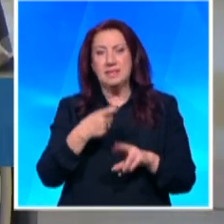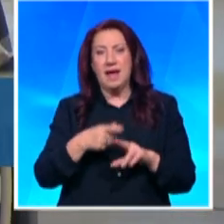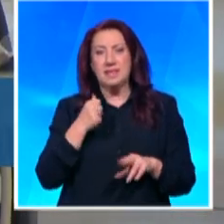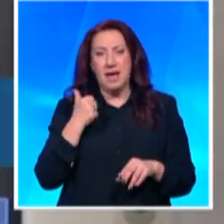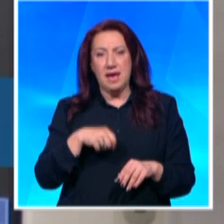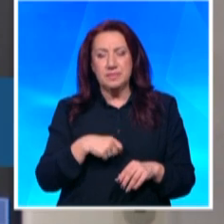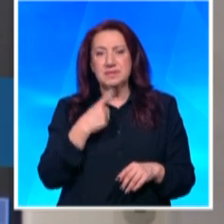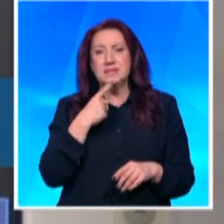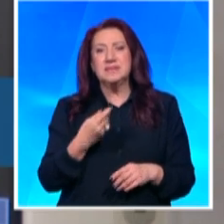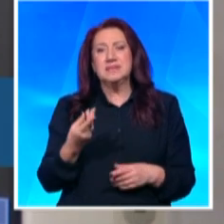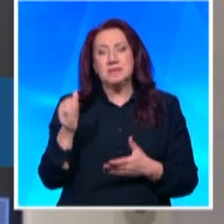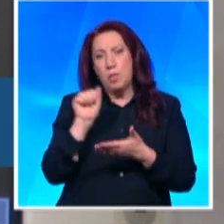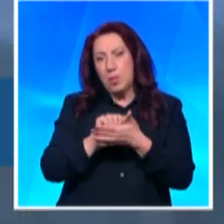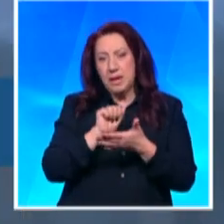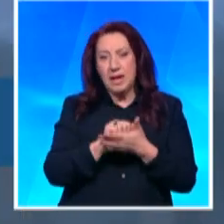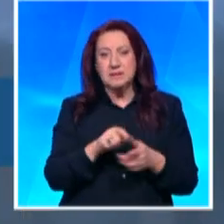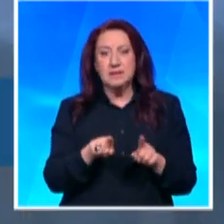Фейсбук.